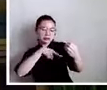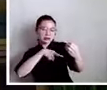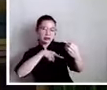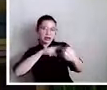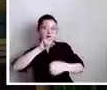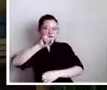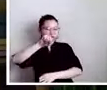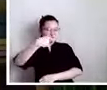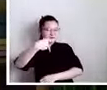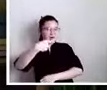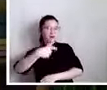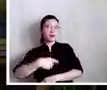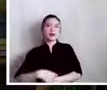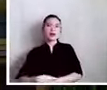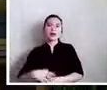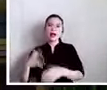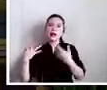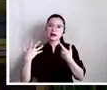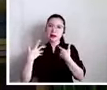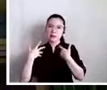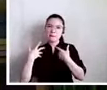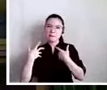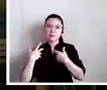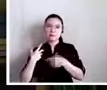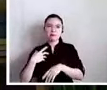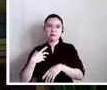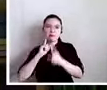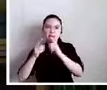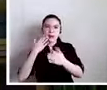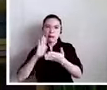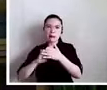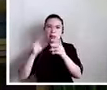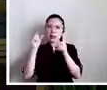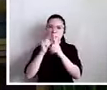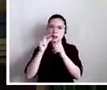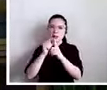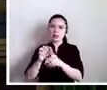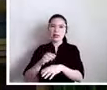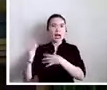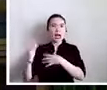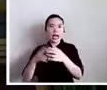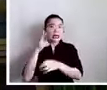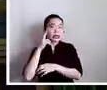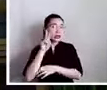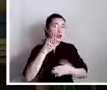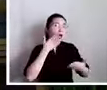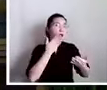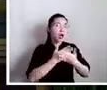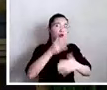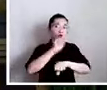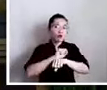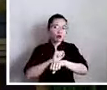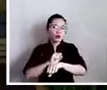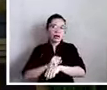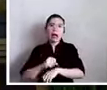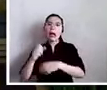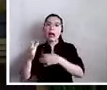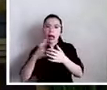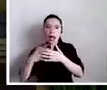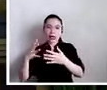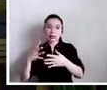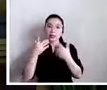isulti sa ilang isig katawo, bisan tuod maayong buhat ang ilang gihimo. Bisan timos o objective pa na ang mga binuhatan,